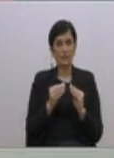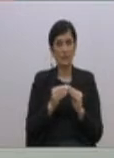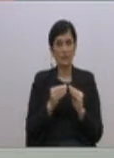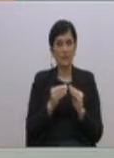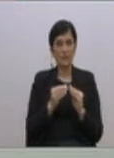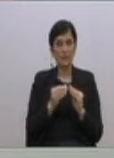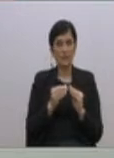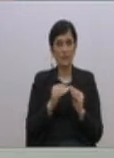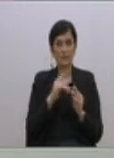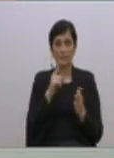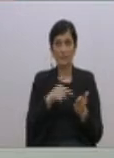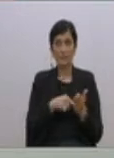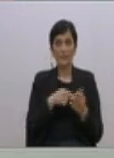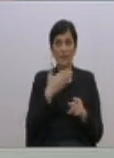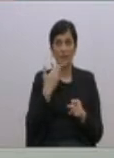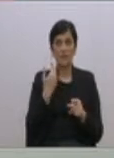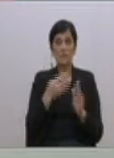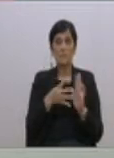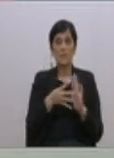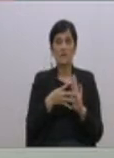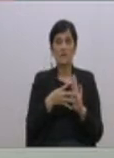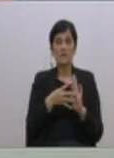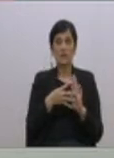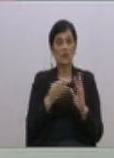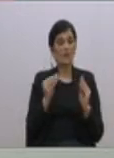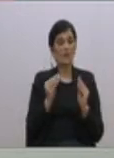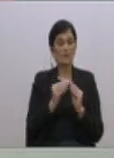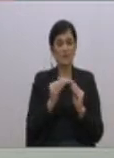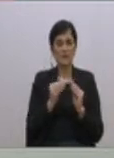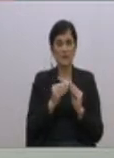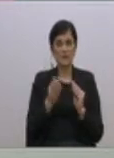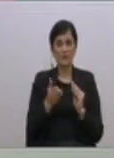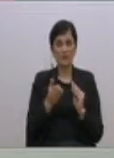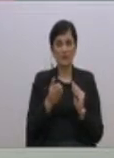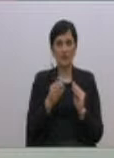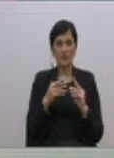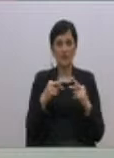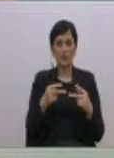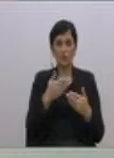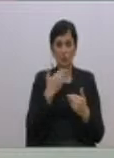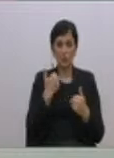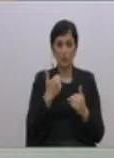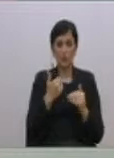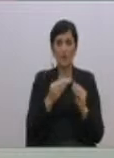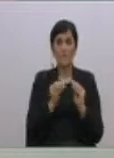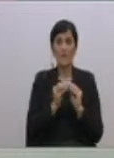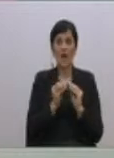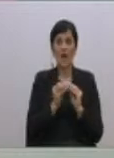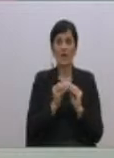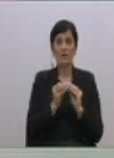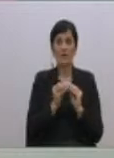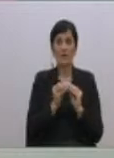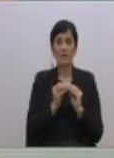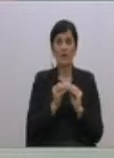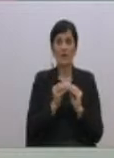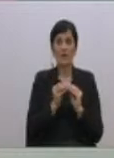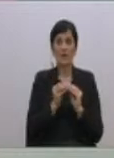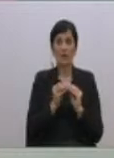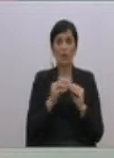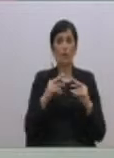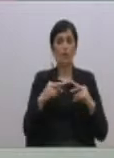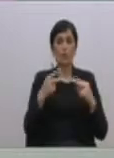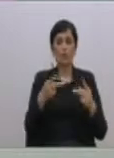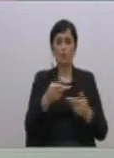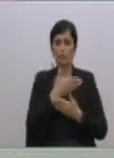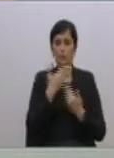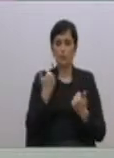წარმოდგენილი. კითხვები არ არის. მეცხრე? უცვლელ რედაქციით არის წარმოდგენილი. კითხვები არ არის. მეათე? უცვლელ რედაქციით